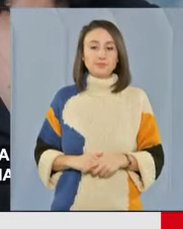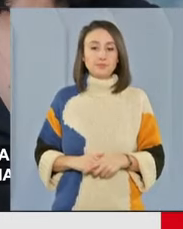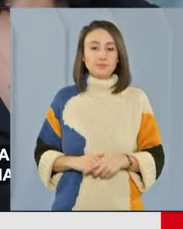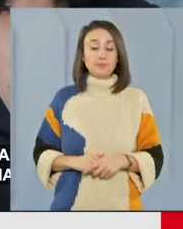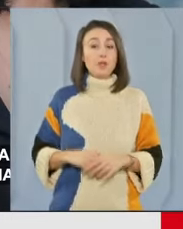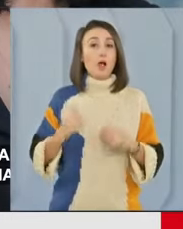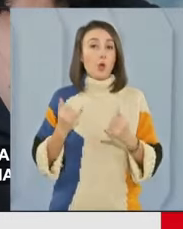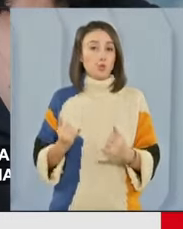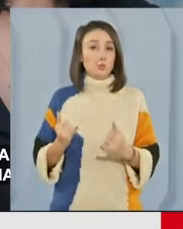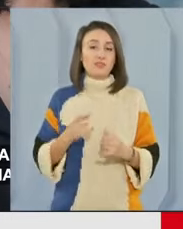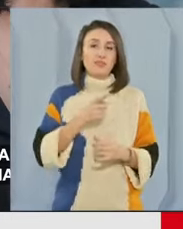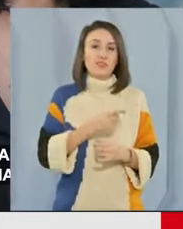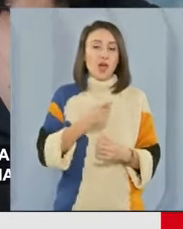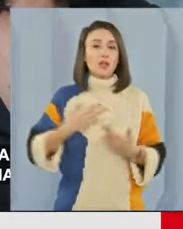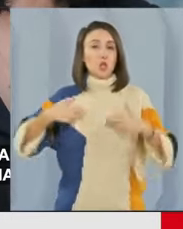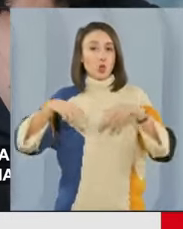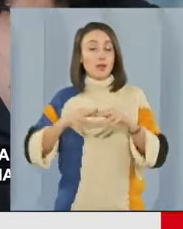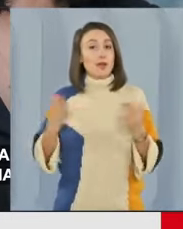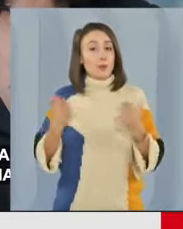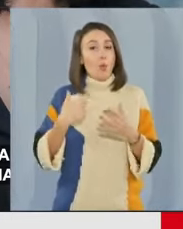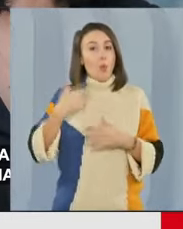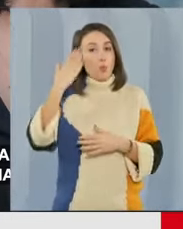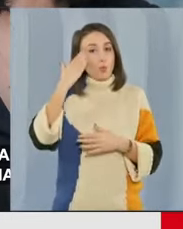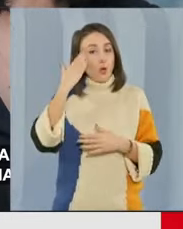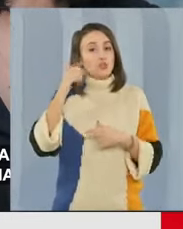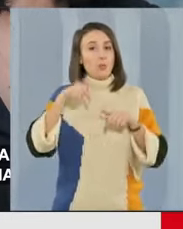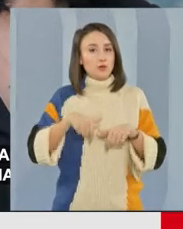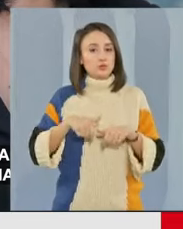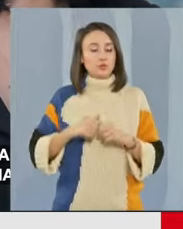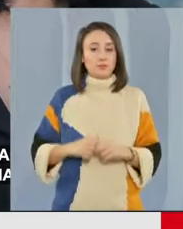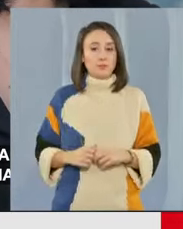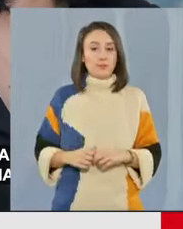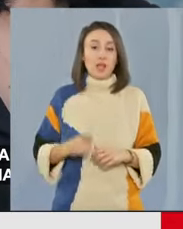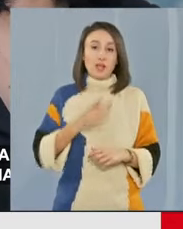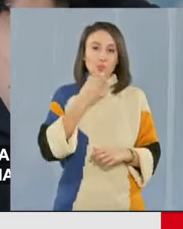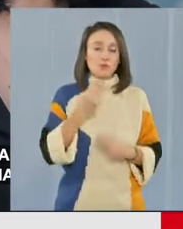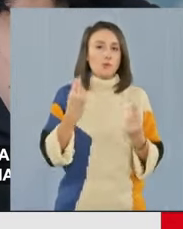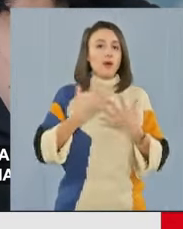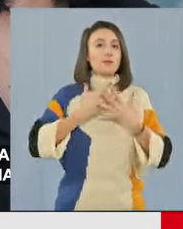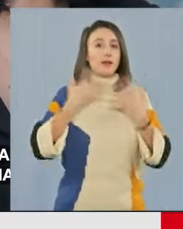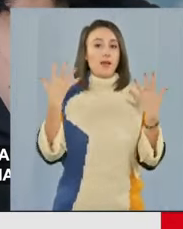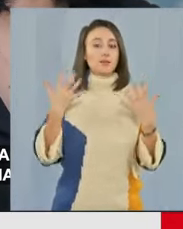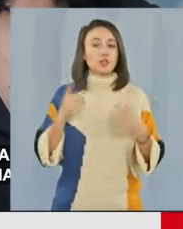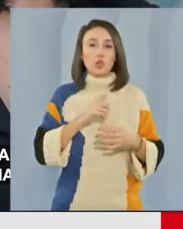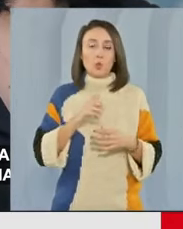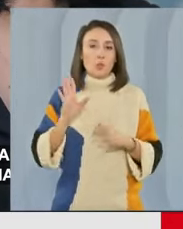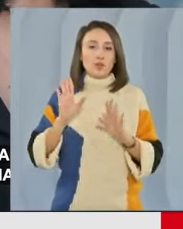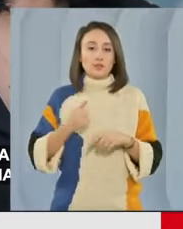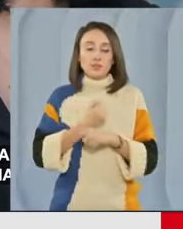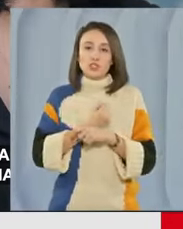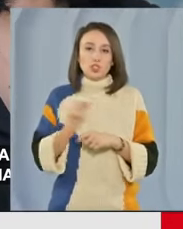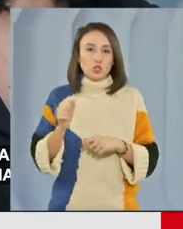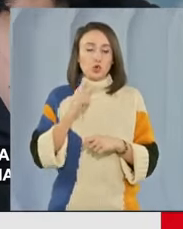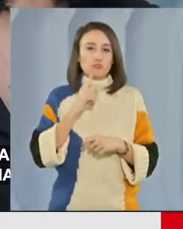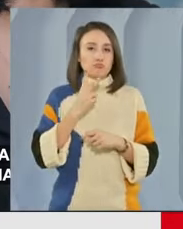În acest moment, fiecare dintre noi, pe care o cunoaștem deja fiecare dintre noi, spune foarte clar și nu o să avem nici